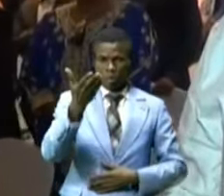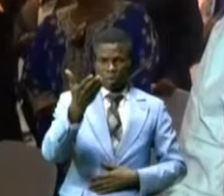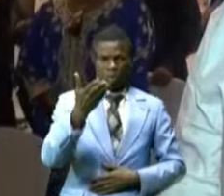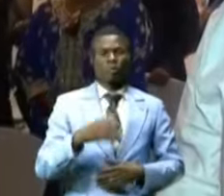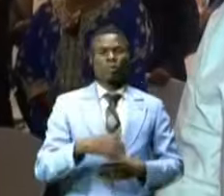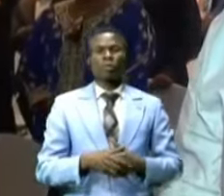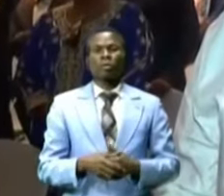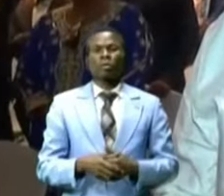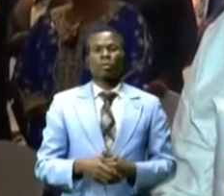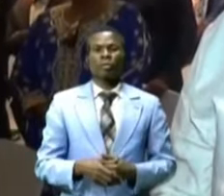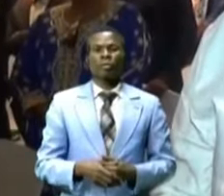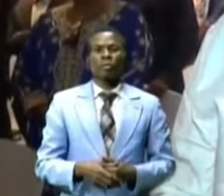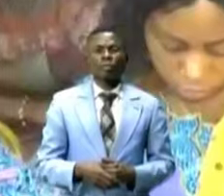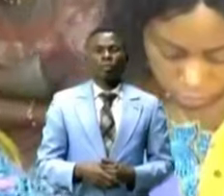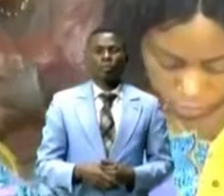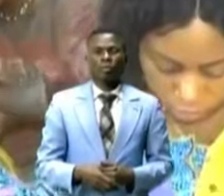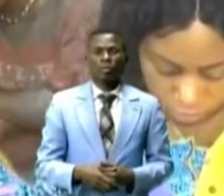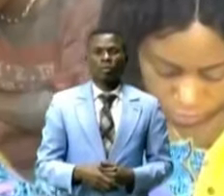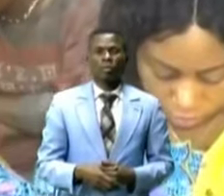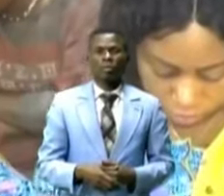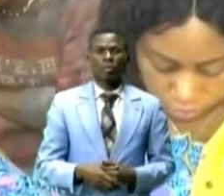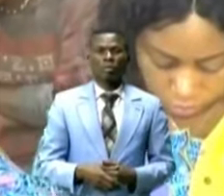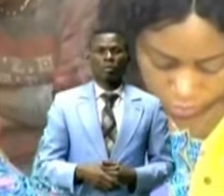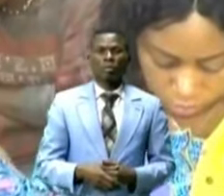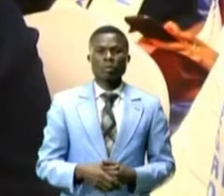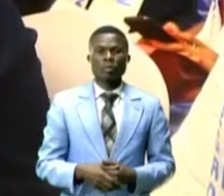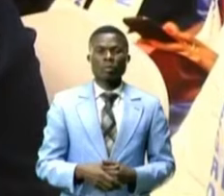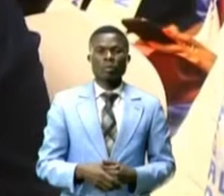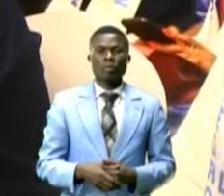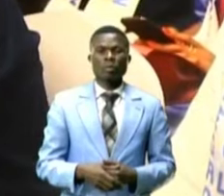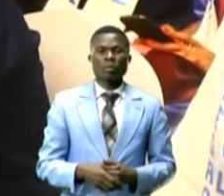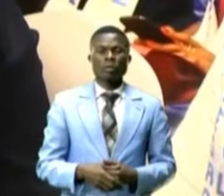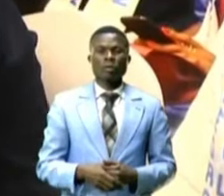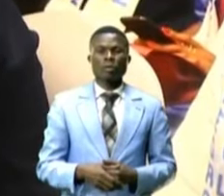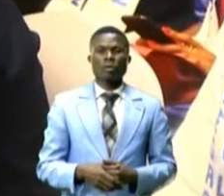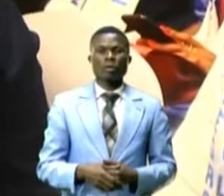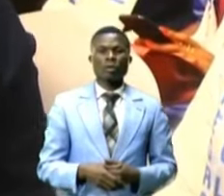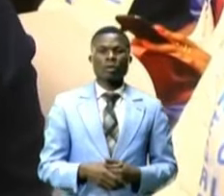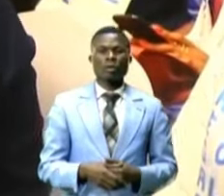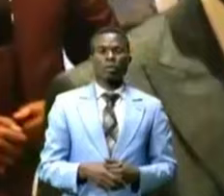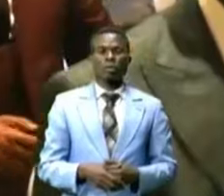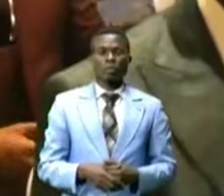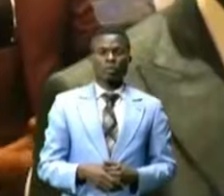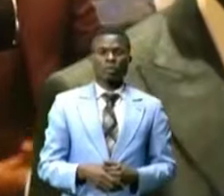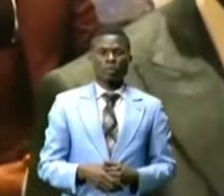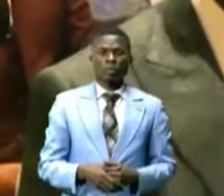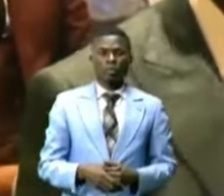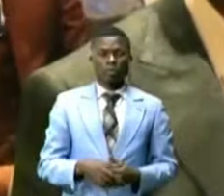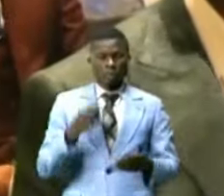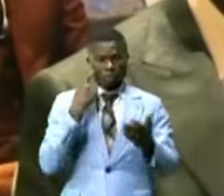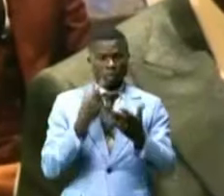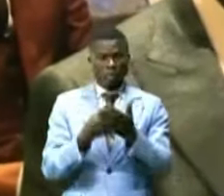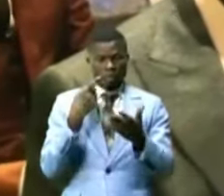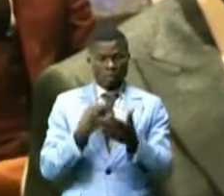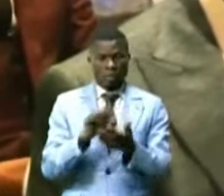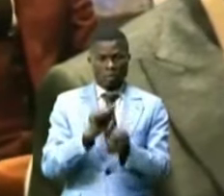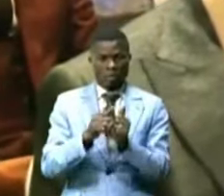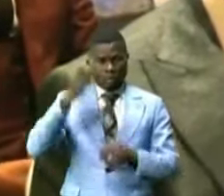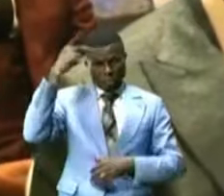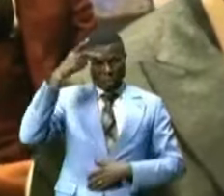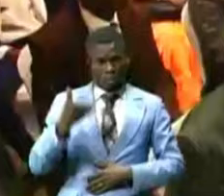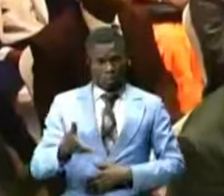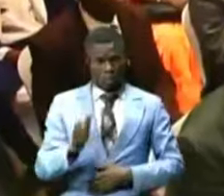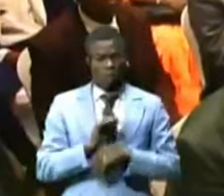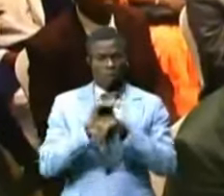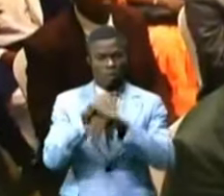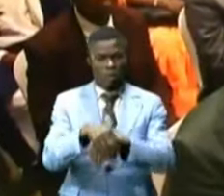Excellences, Monsieur le Gouverneur, il est profondément décevant d'observer des adversaires politiques